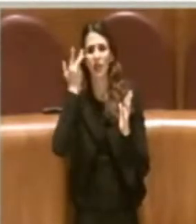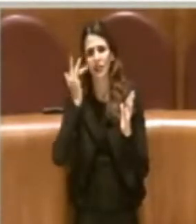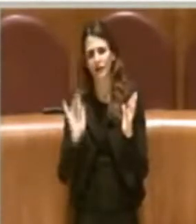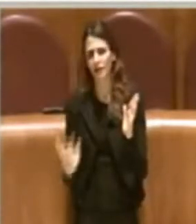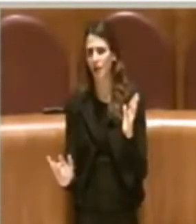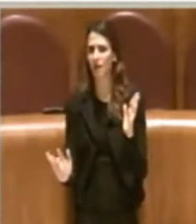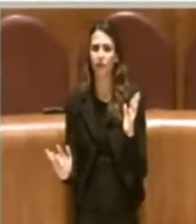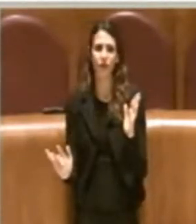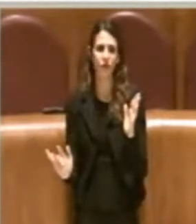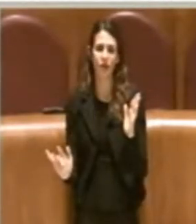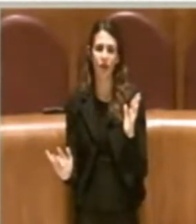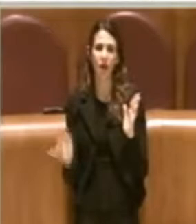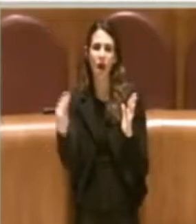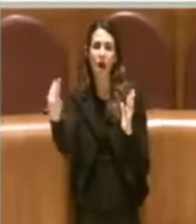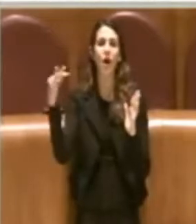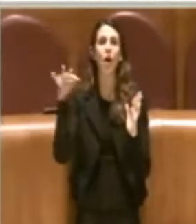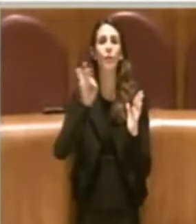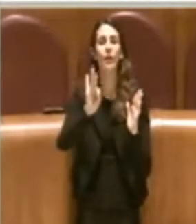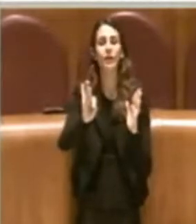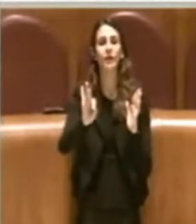ha un obiettivo